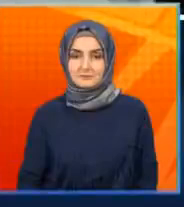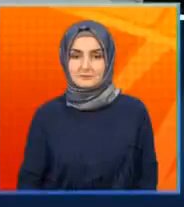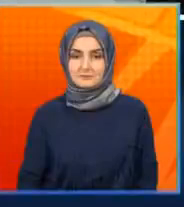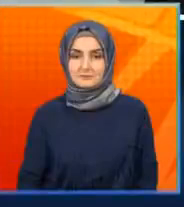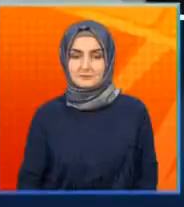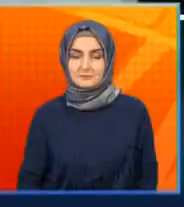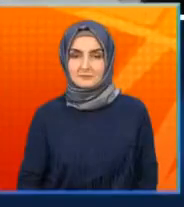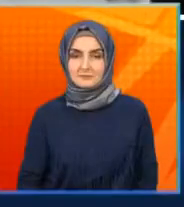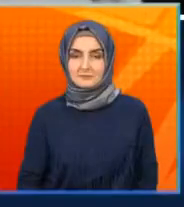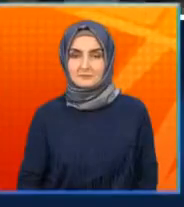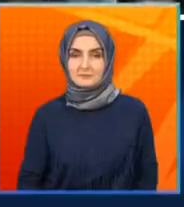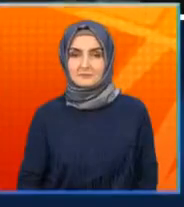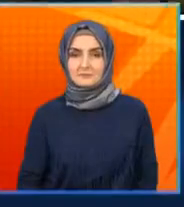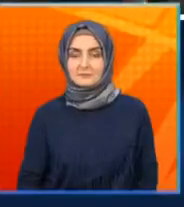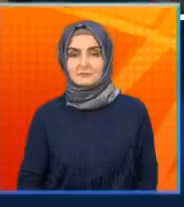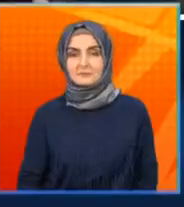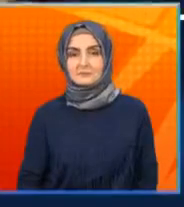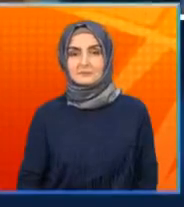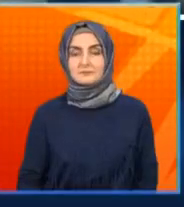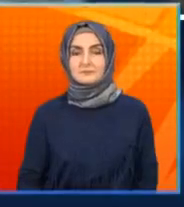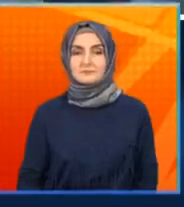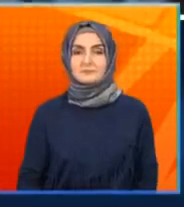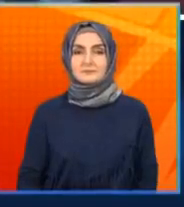ufak bir hoş gelmiş